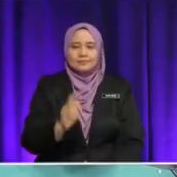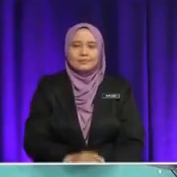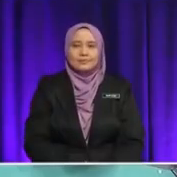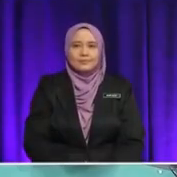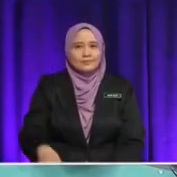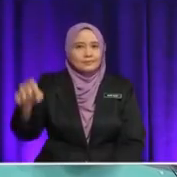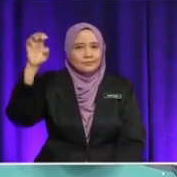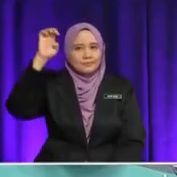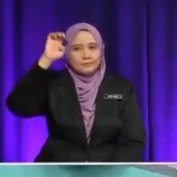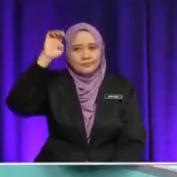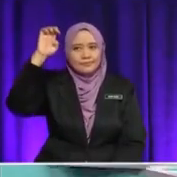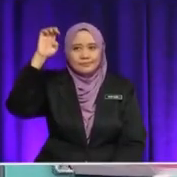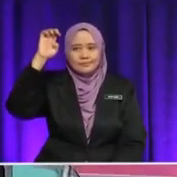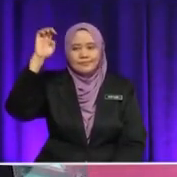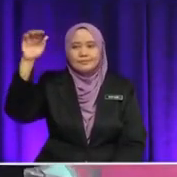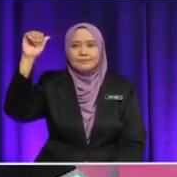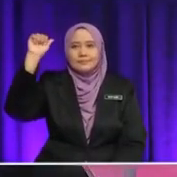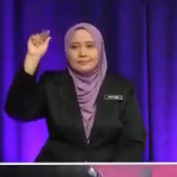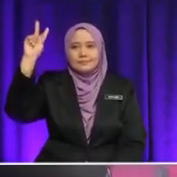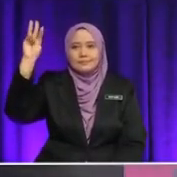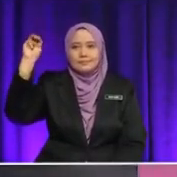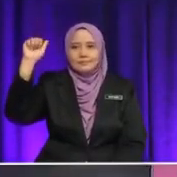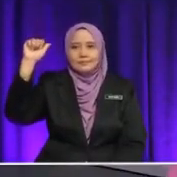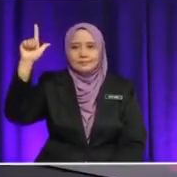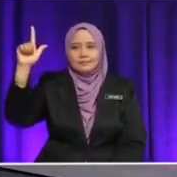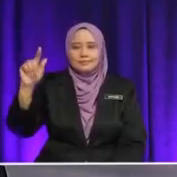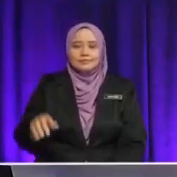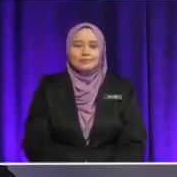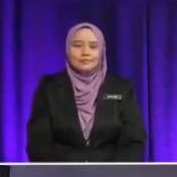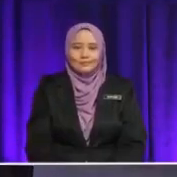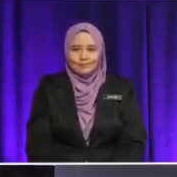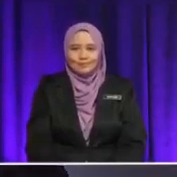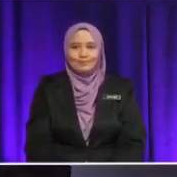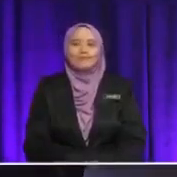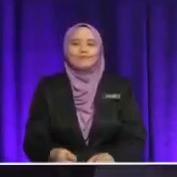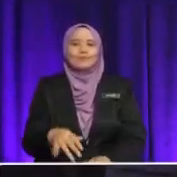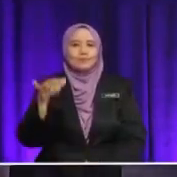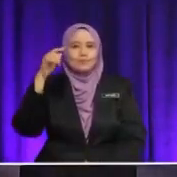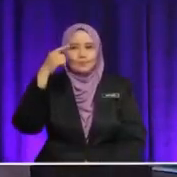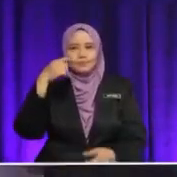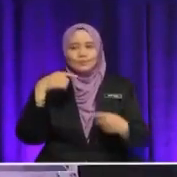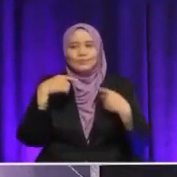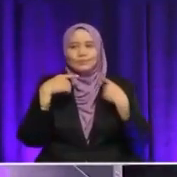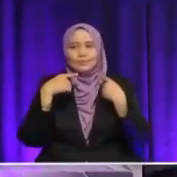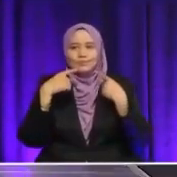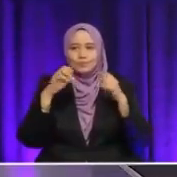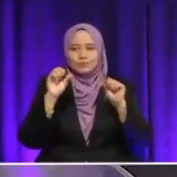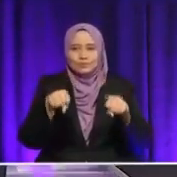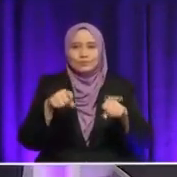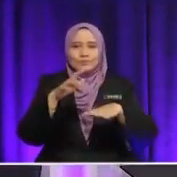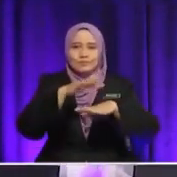once.aku margens ailun merangkap WiFi Advan tanya wei wei